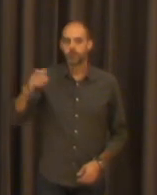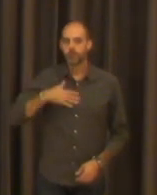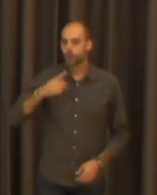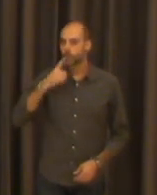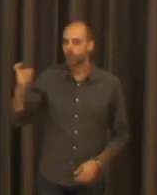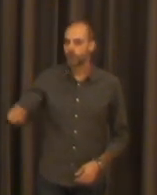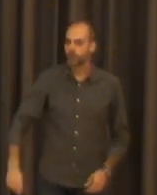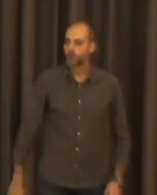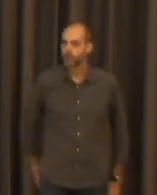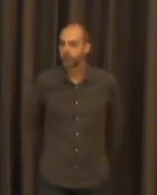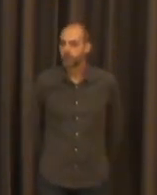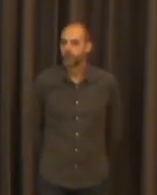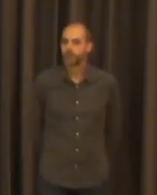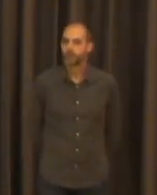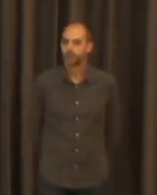Endavant, doncs. Sí?